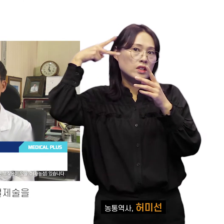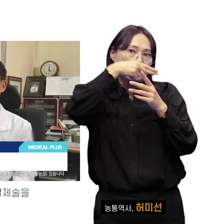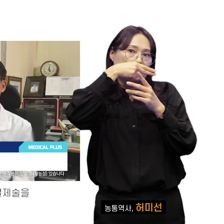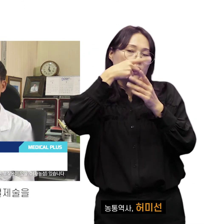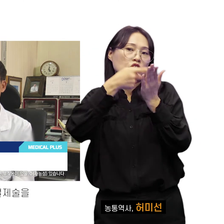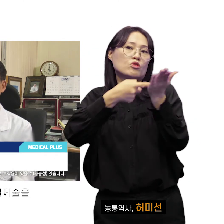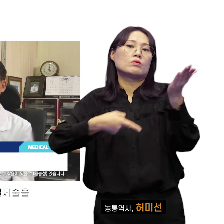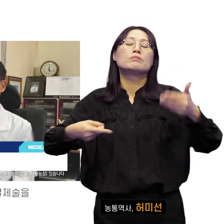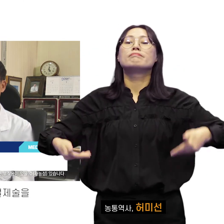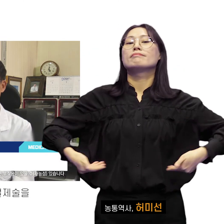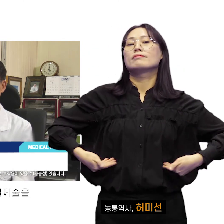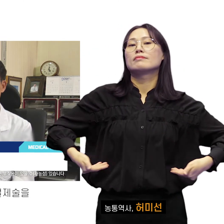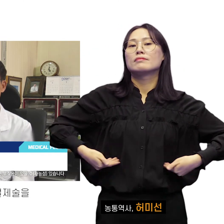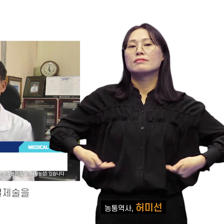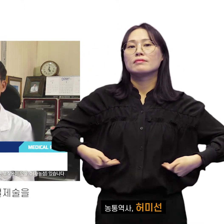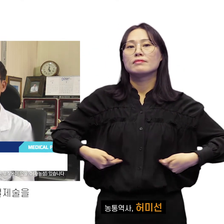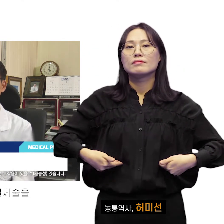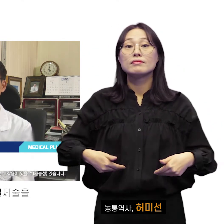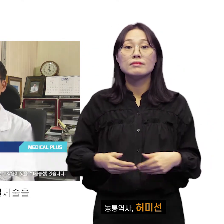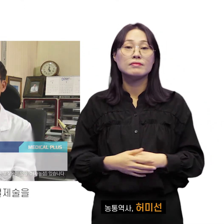절제술을 시행해야만 합니다.